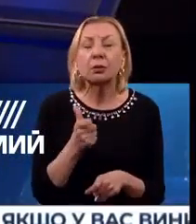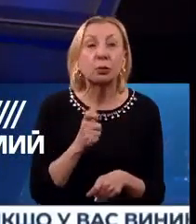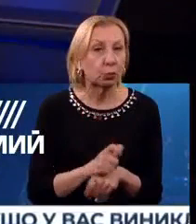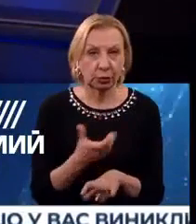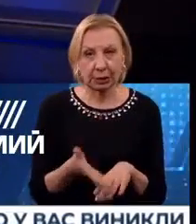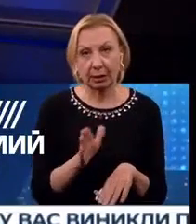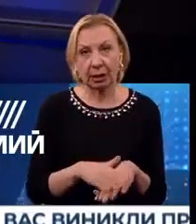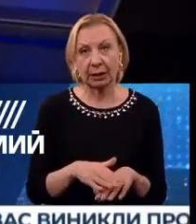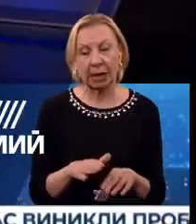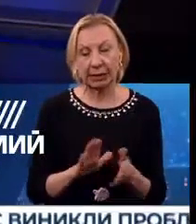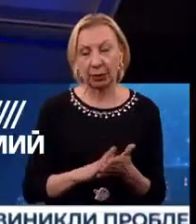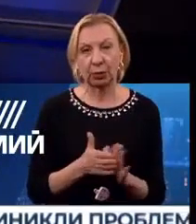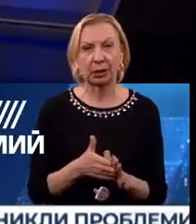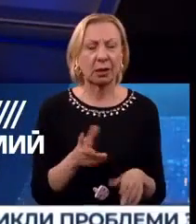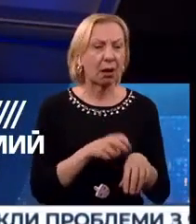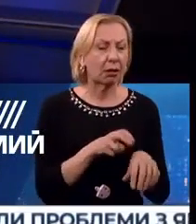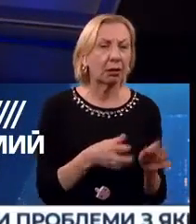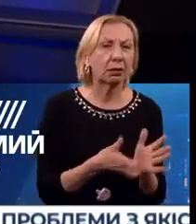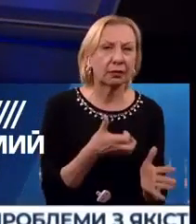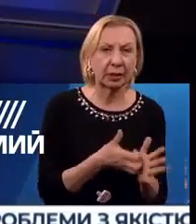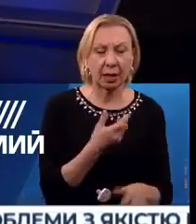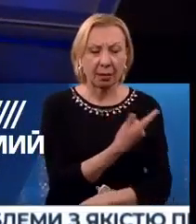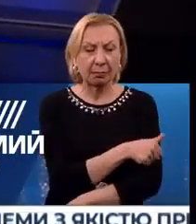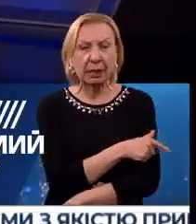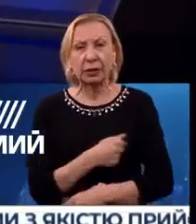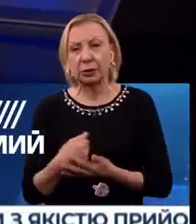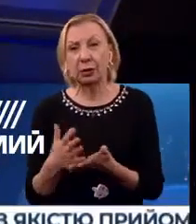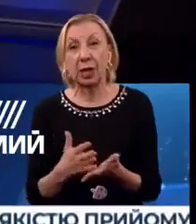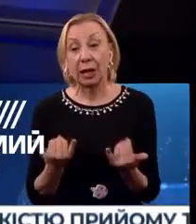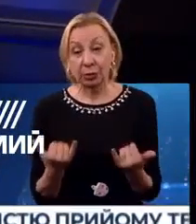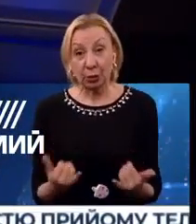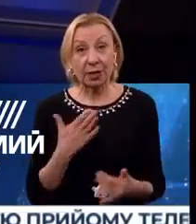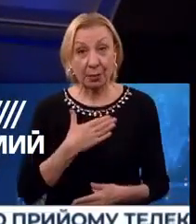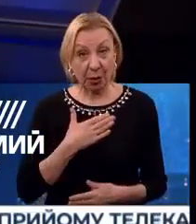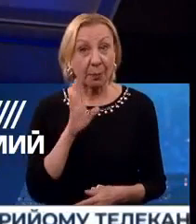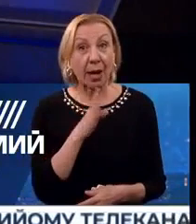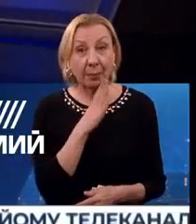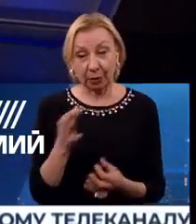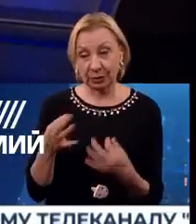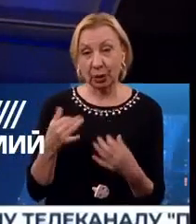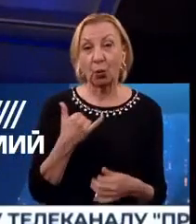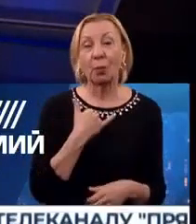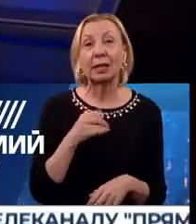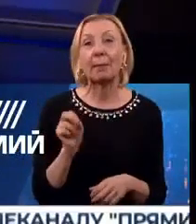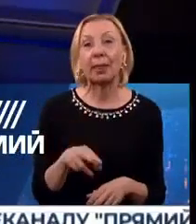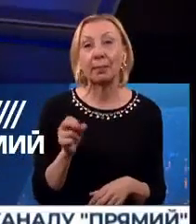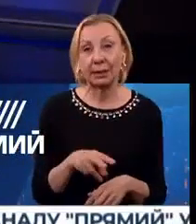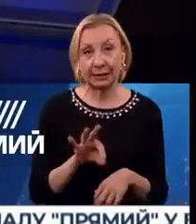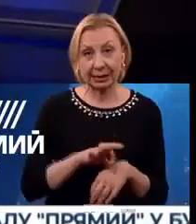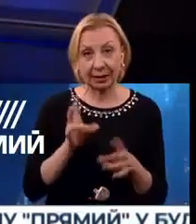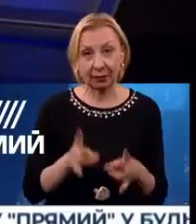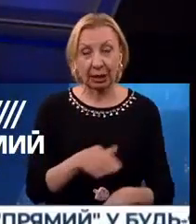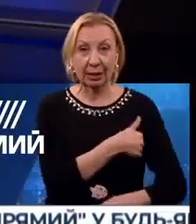із забезпеченням лікарів, із медичною допомогою. Мені сьогодні мама розказала історію. У мене захворіла племінниця. У